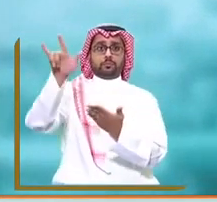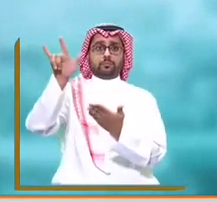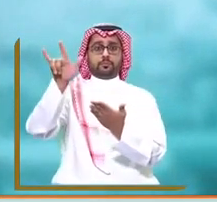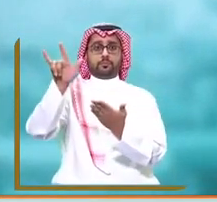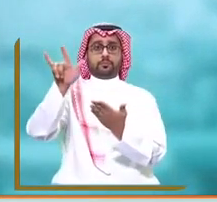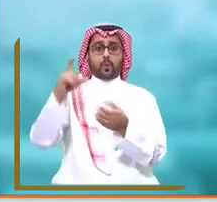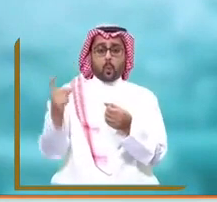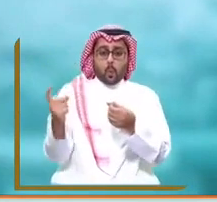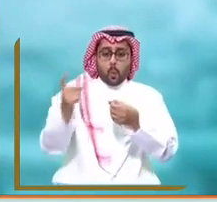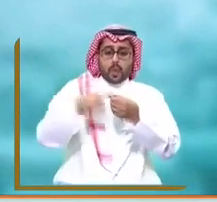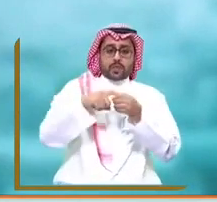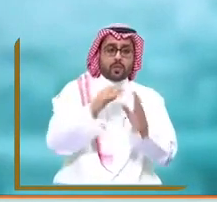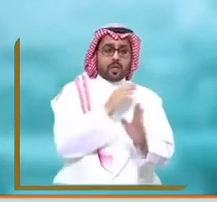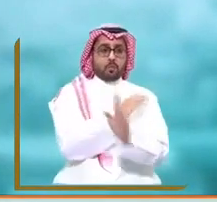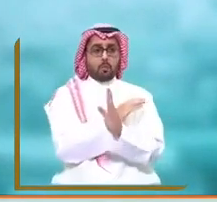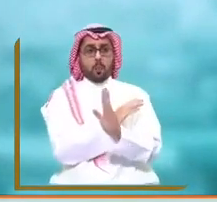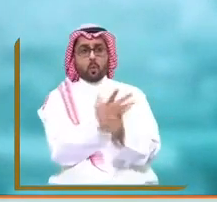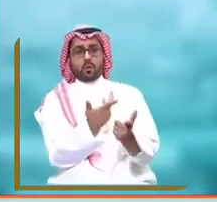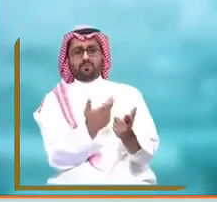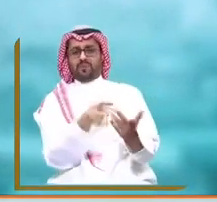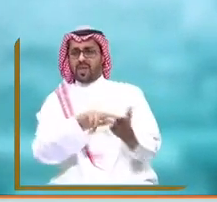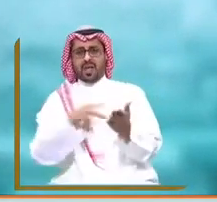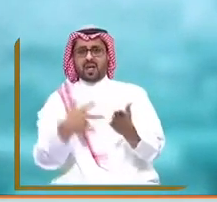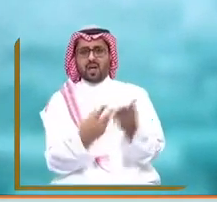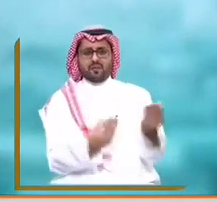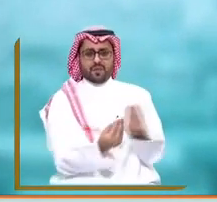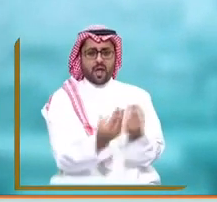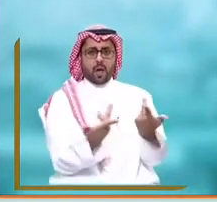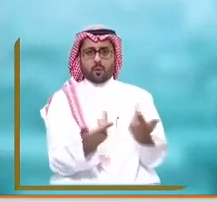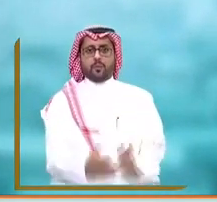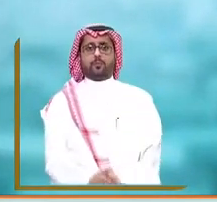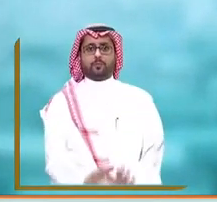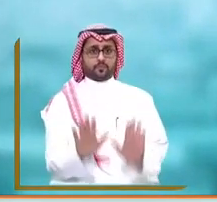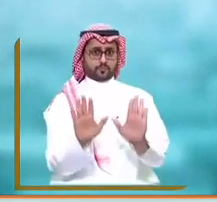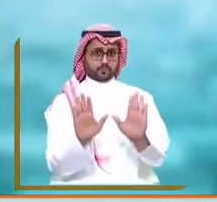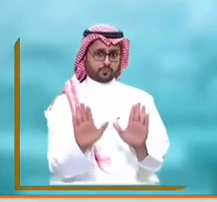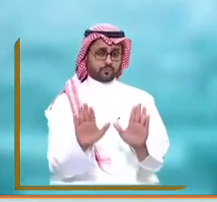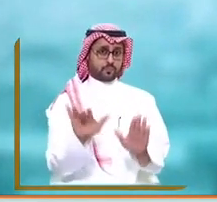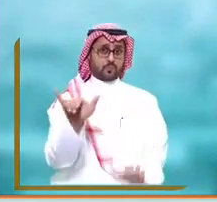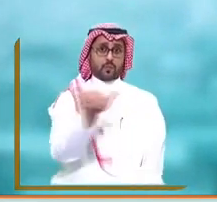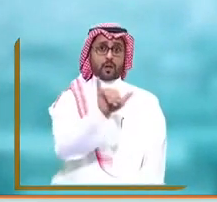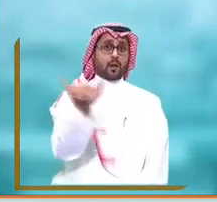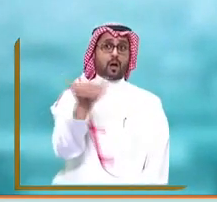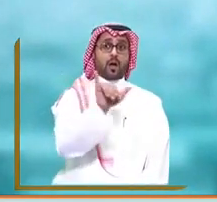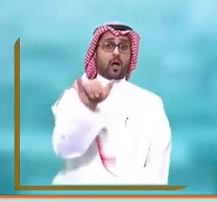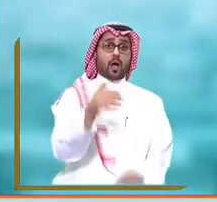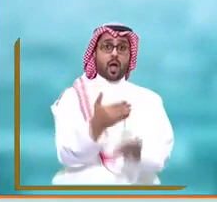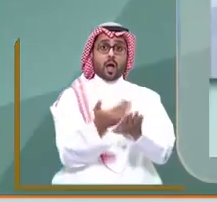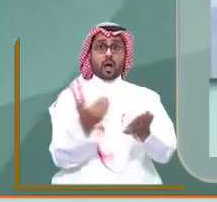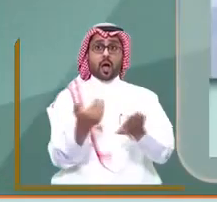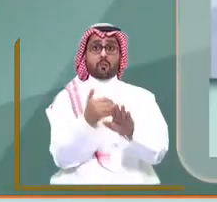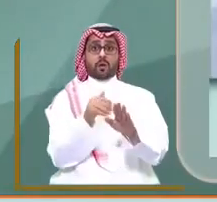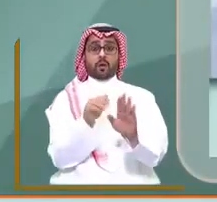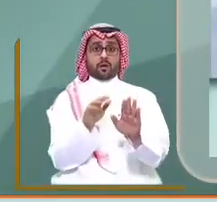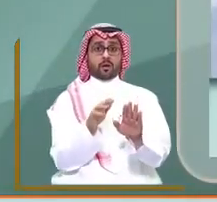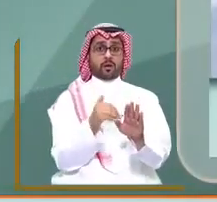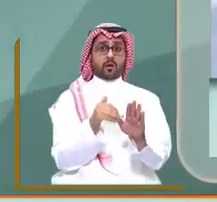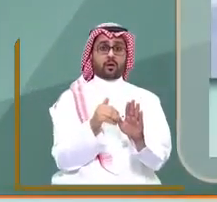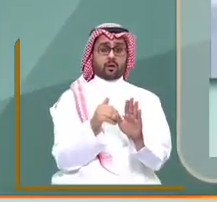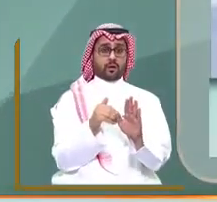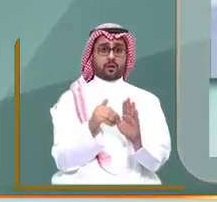إلى المطار يتم منع بعد شراء التذكرة؟ كيف سيكون التعامل مع ذلك؟ سيكون التعامل عند قبل